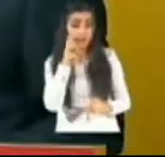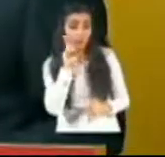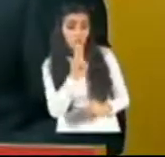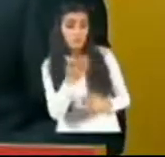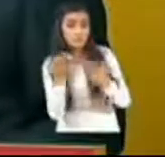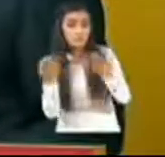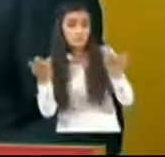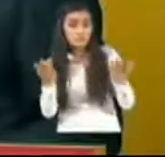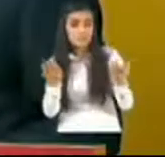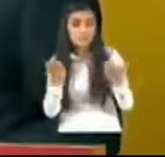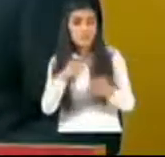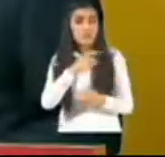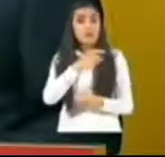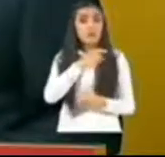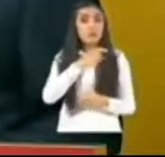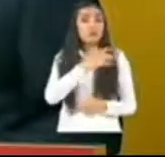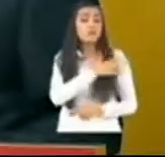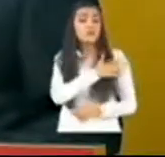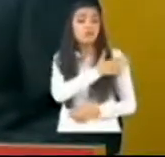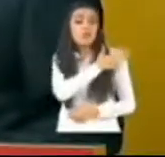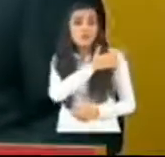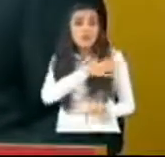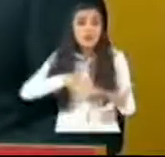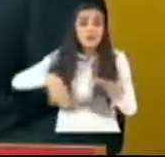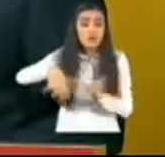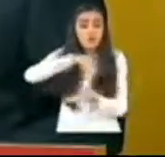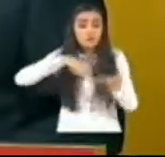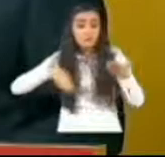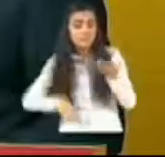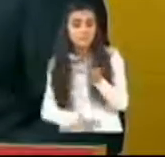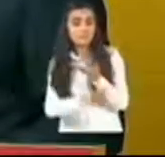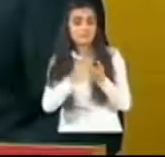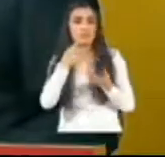görüyorsunuz, Cumhuriyet Halk Partisi kaosun dibinde,